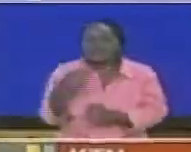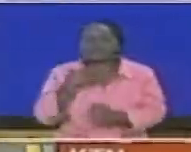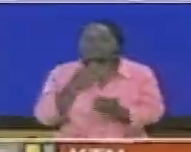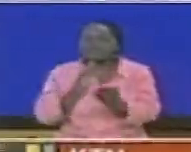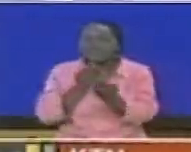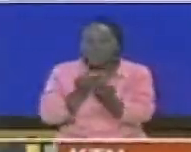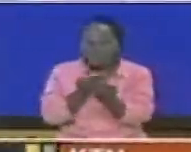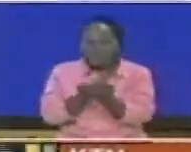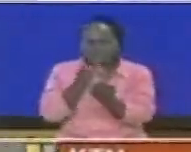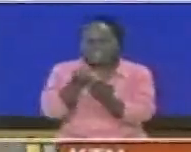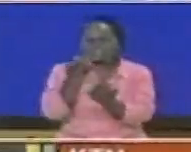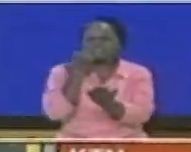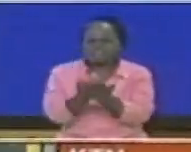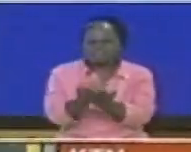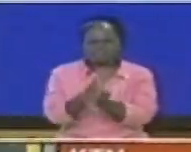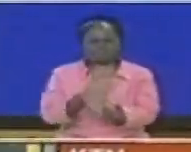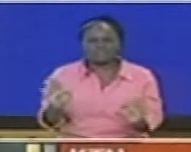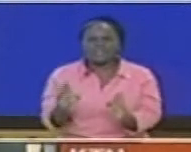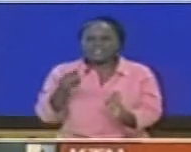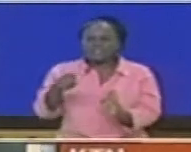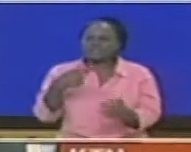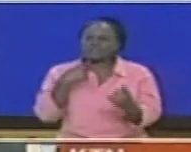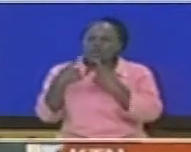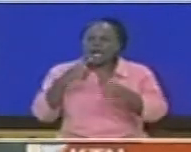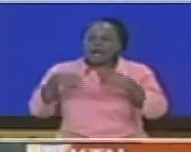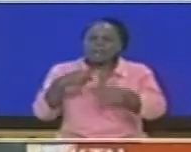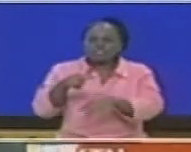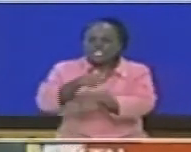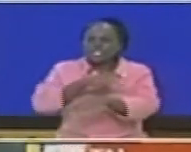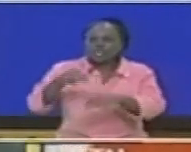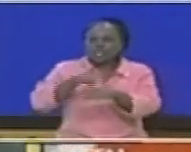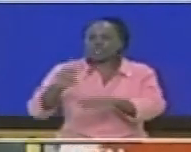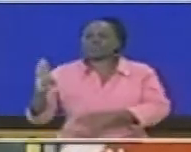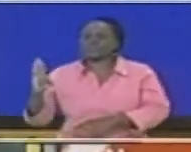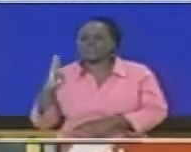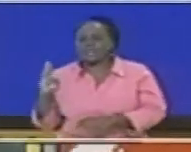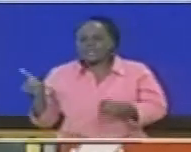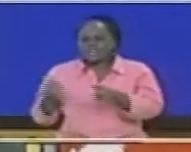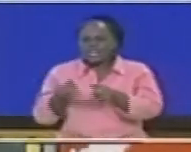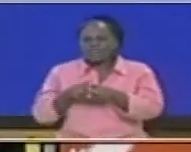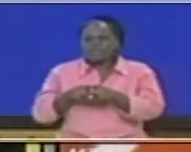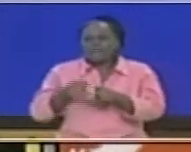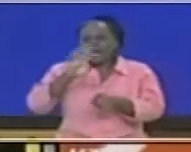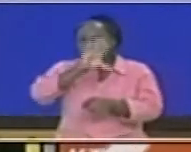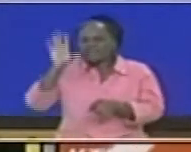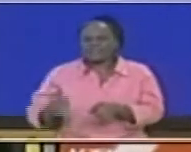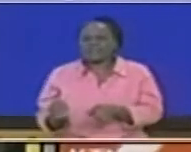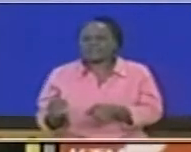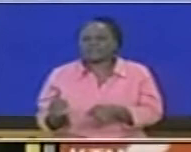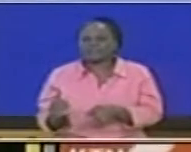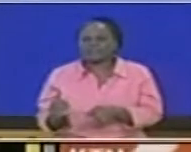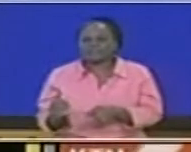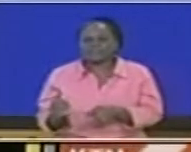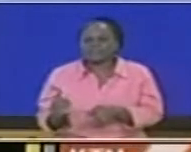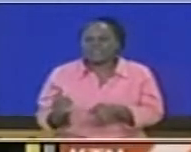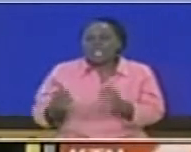kama ushahidi wa tishio wanalozungumzia la usalama wa nchi na hata katika maeneo ya upembe wa Afrika. Katika arifa ya